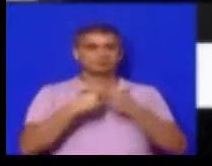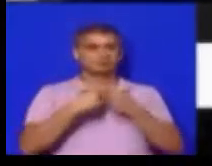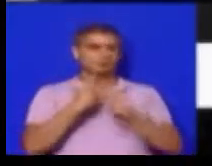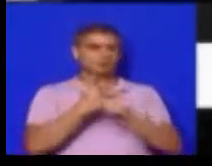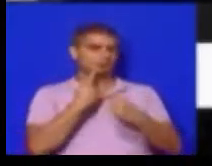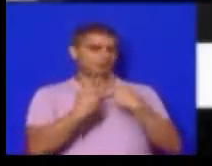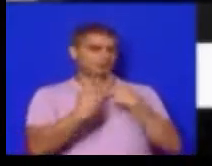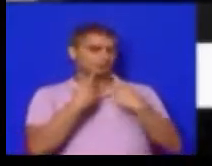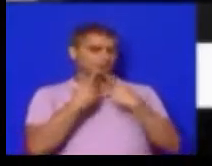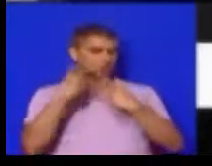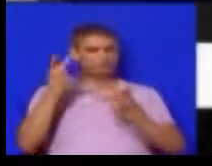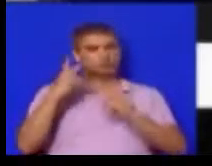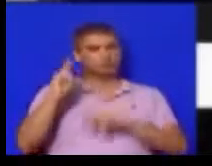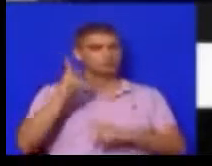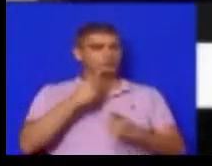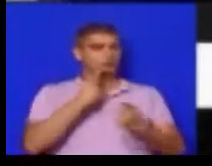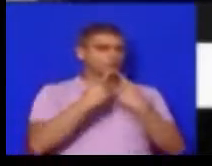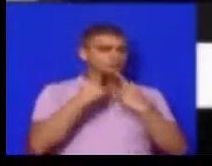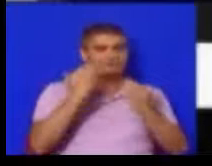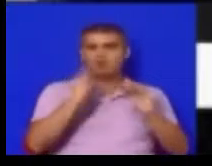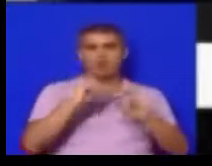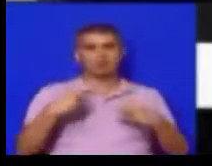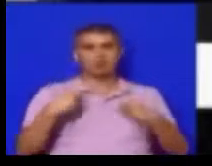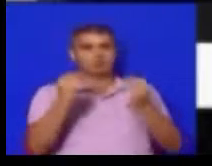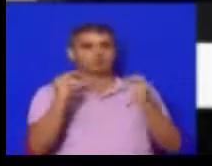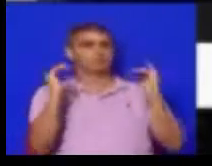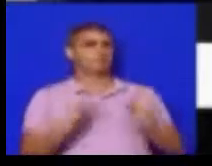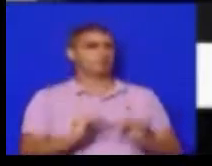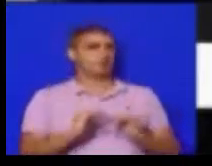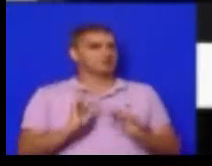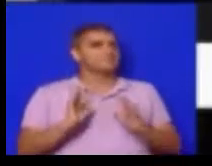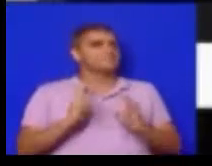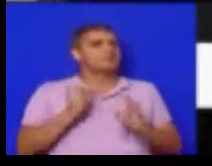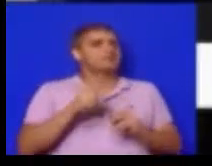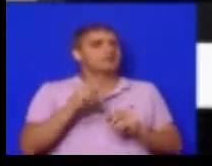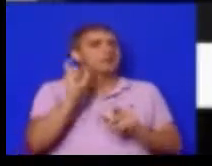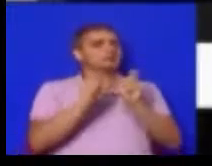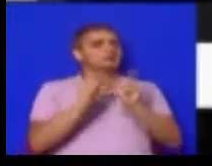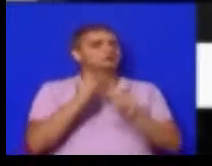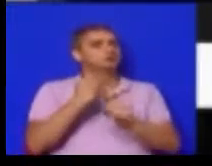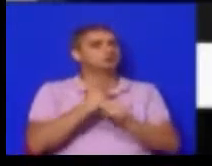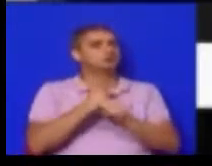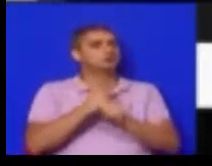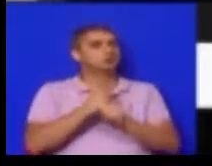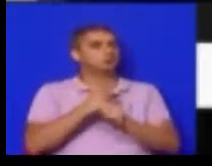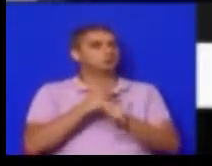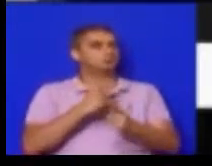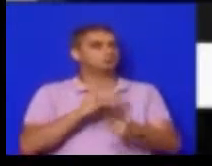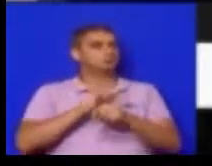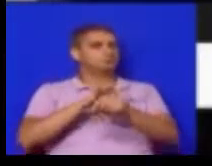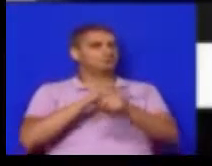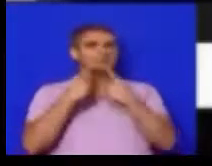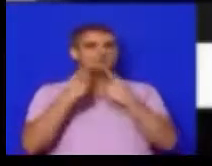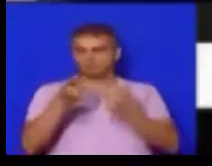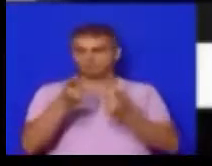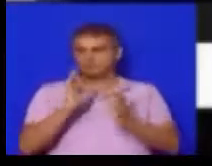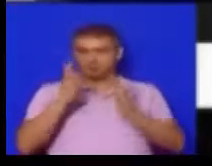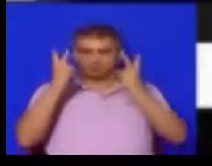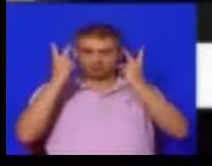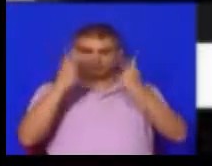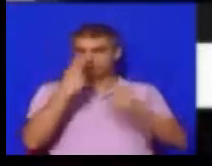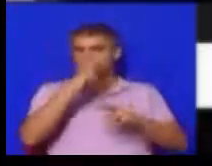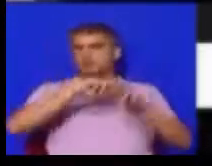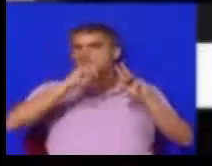ומתן. הם יותר נושאים ופחות נותנים. מה צריך להיות הרכב האנשים שינהלו איתם את המסע ומתן הזה? שהוא מסע ומתן אקוטי מבחינת העולם